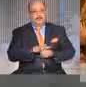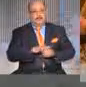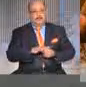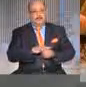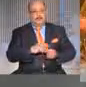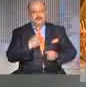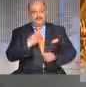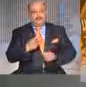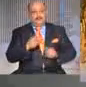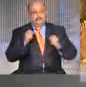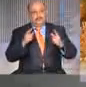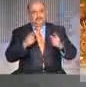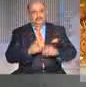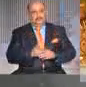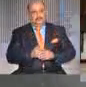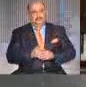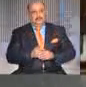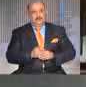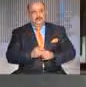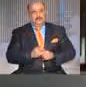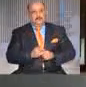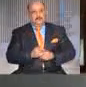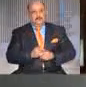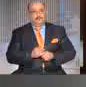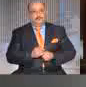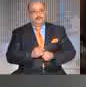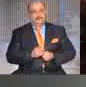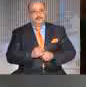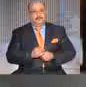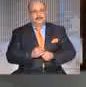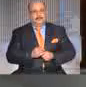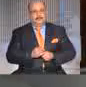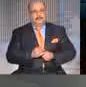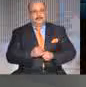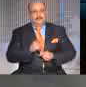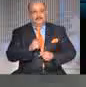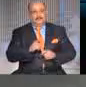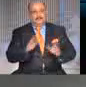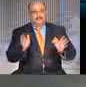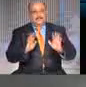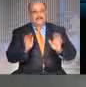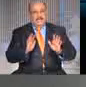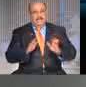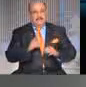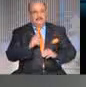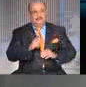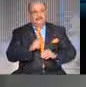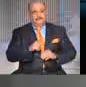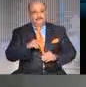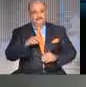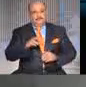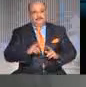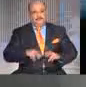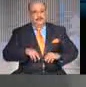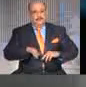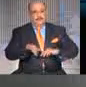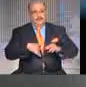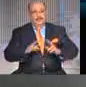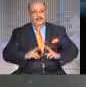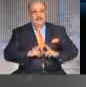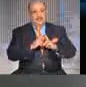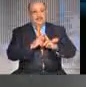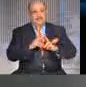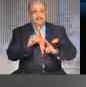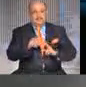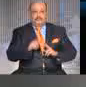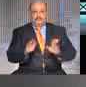ليبيا وعلم تونس. أما المسرح فكان حاضرا من خلال مسرحية علي بن غداهم من إخراج صابر الحامي، وذلك